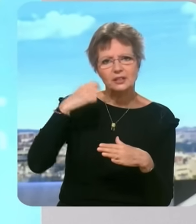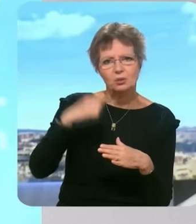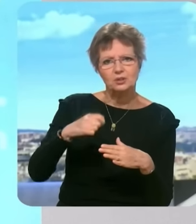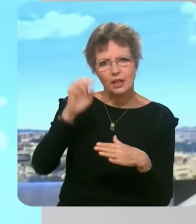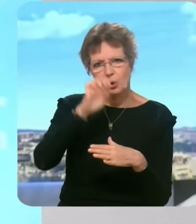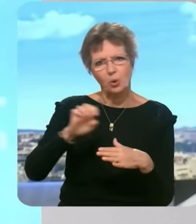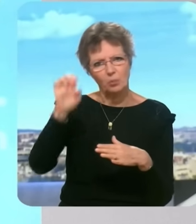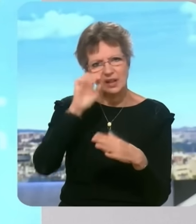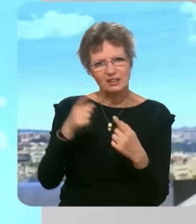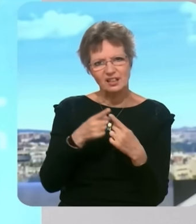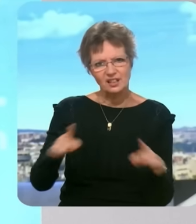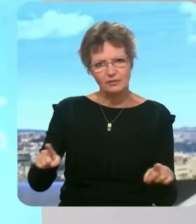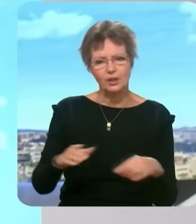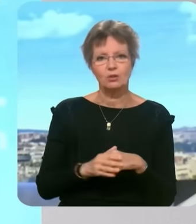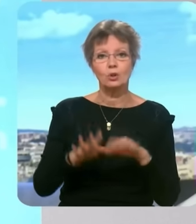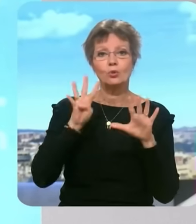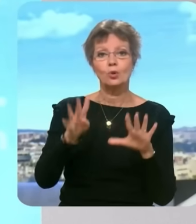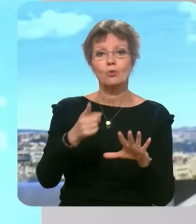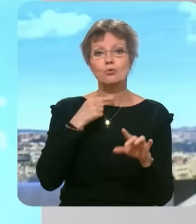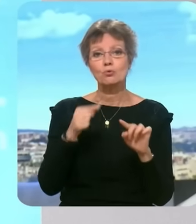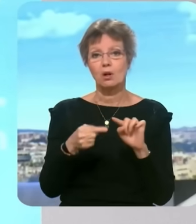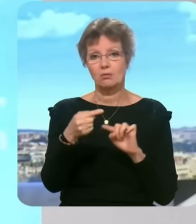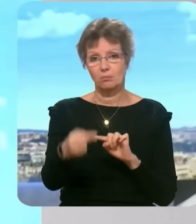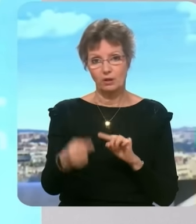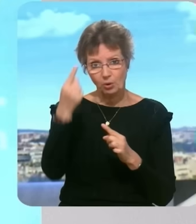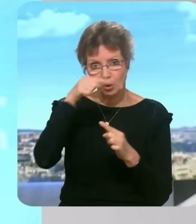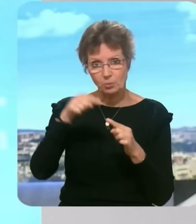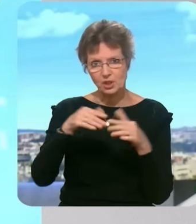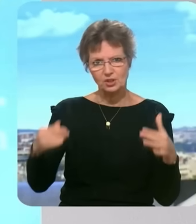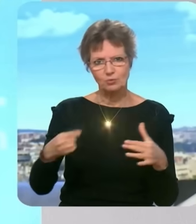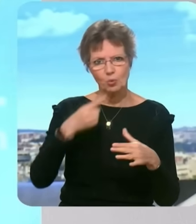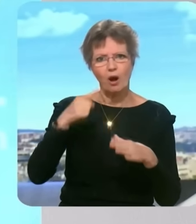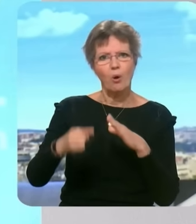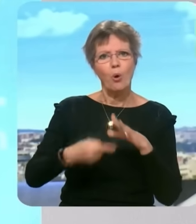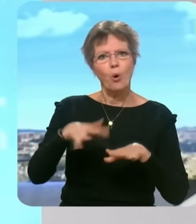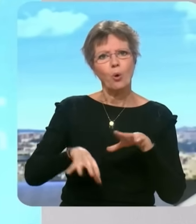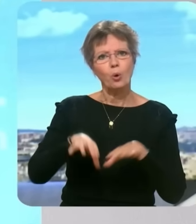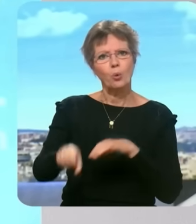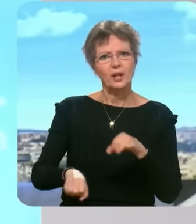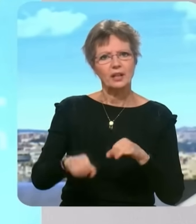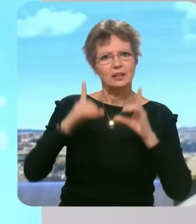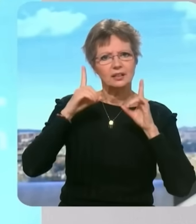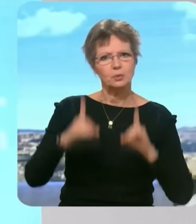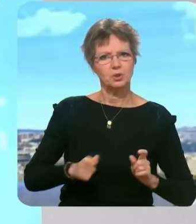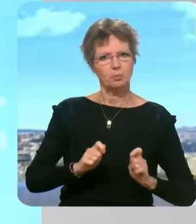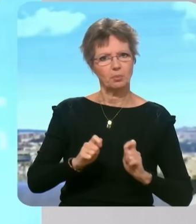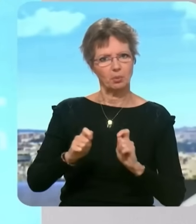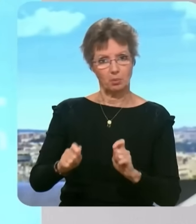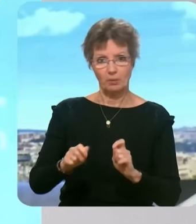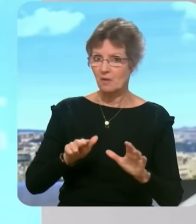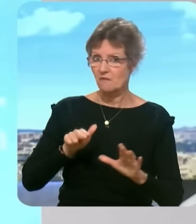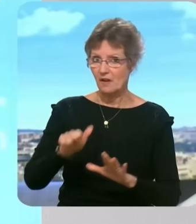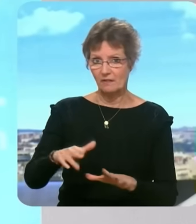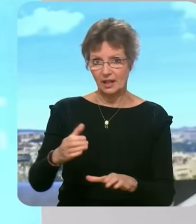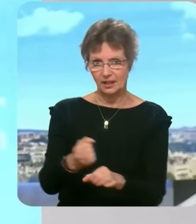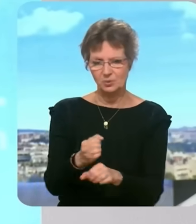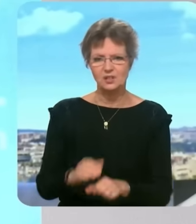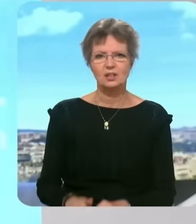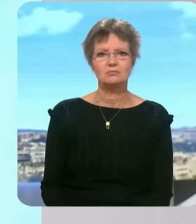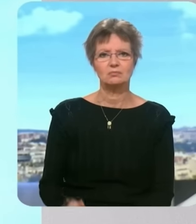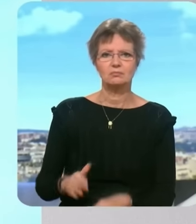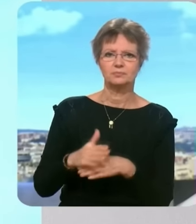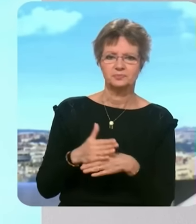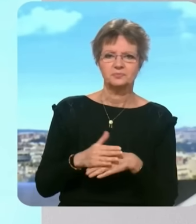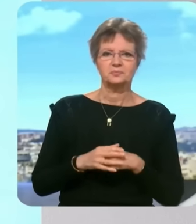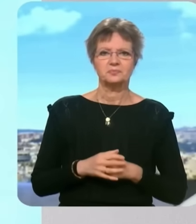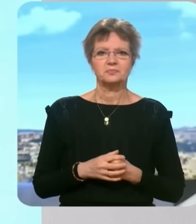fois de plus, le 9 juin prochain, l'objectif, c'est que Reconquête ait des élus. Et nous en aurons, selon les sondages, à l'heure actuelle. Parce que vous êtes pour l'instant donné à plus de 5%. Parfois, on est un